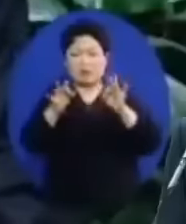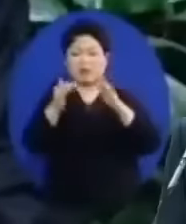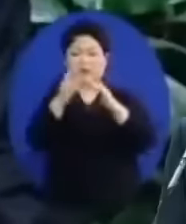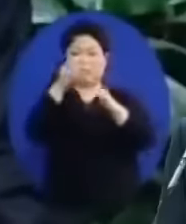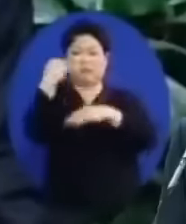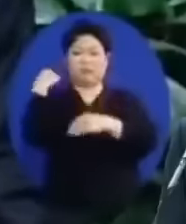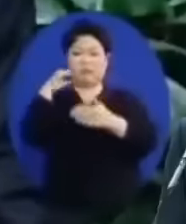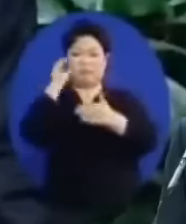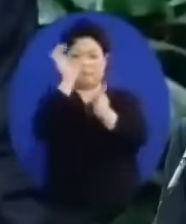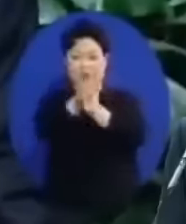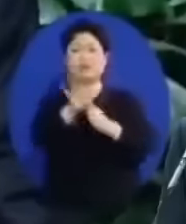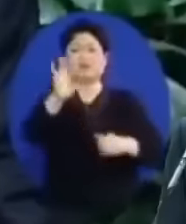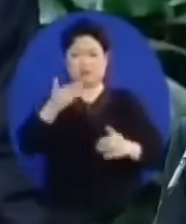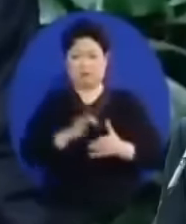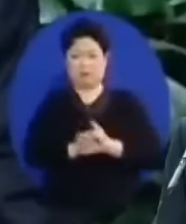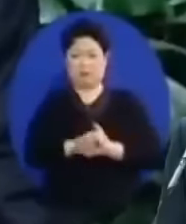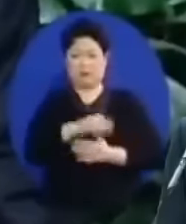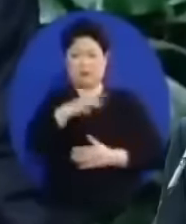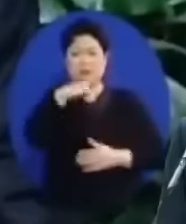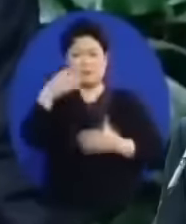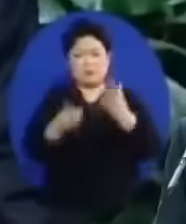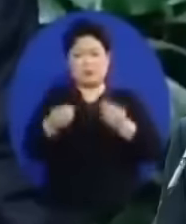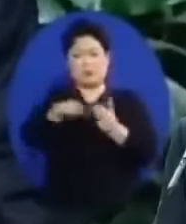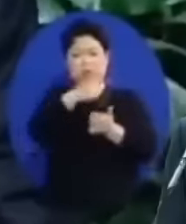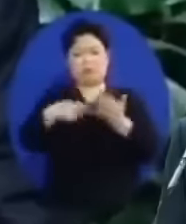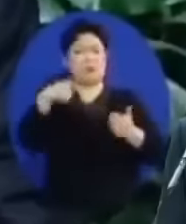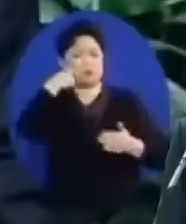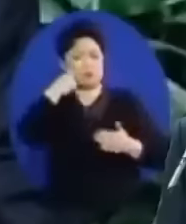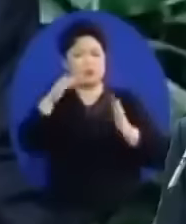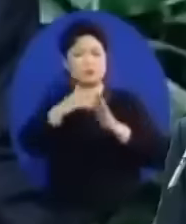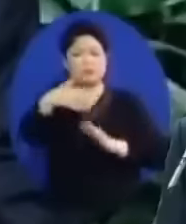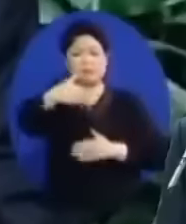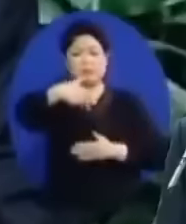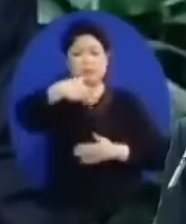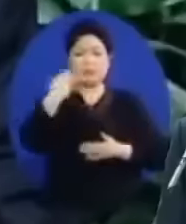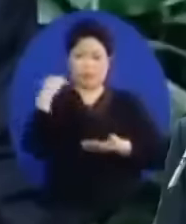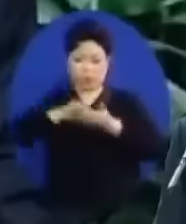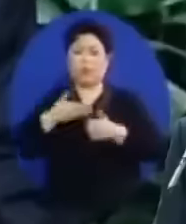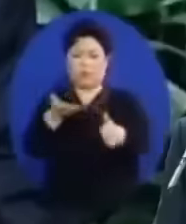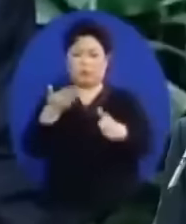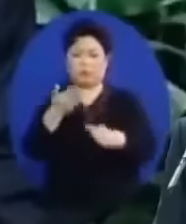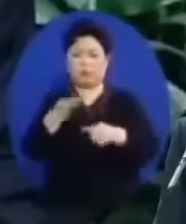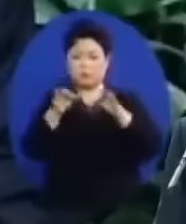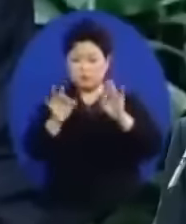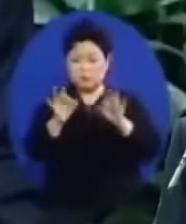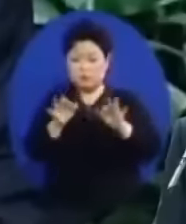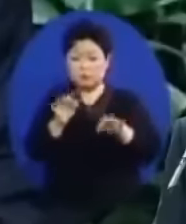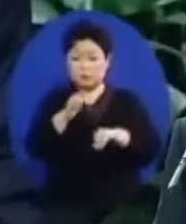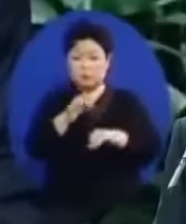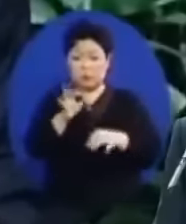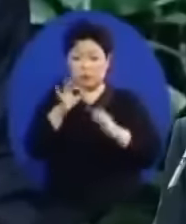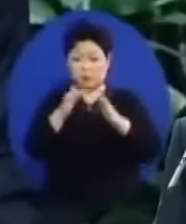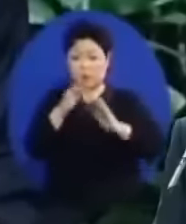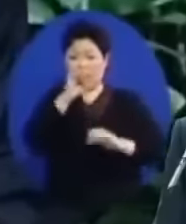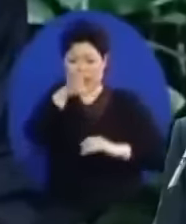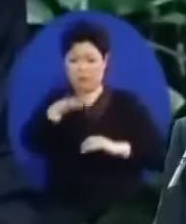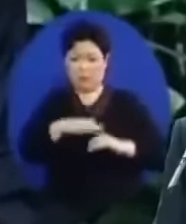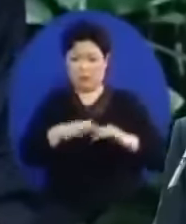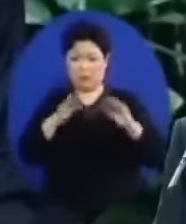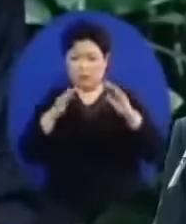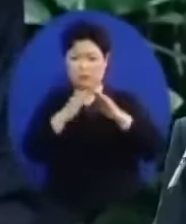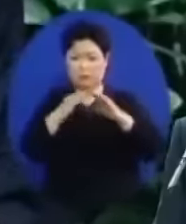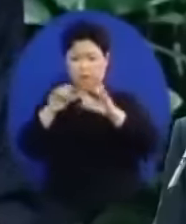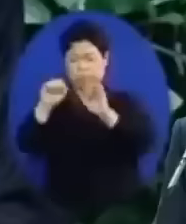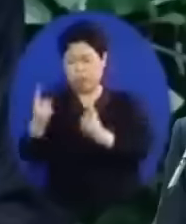것입니다. 우리 빌린 돈은 갚을 수 없으니까 집 가져가라고 내놓습니다. 은행에서는 도저히 가져갈 수 없는 것은 주택값이